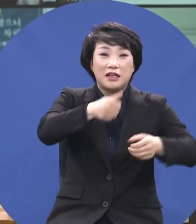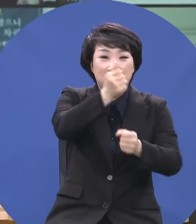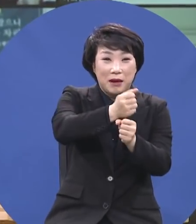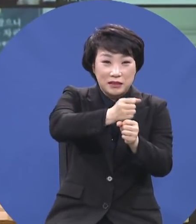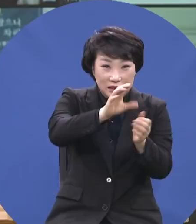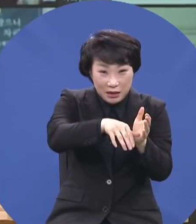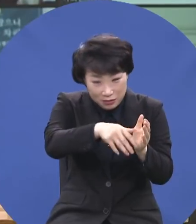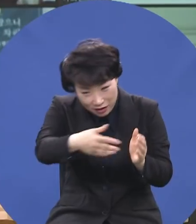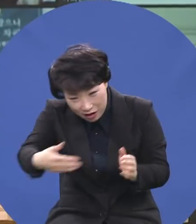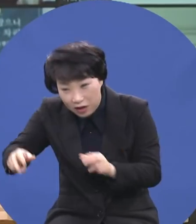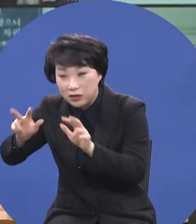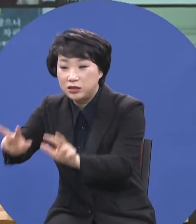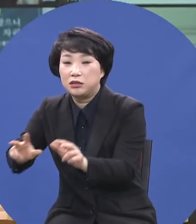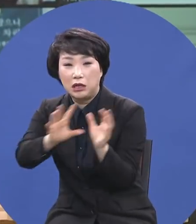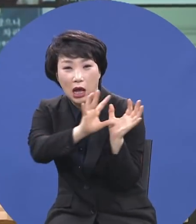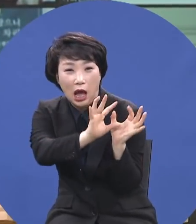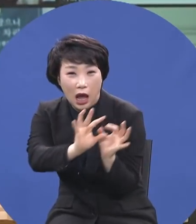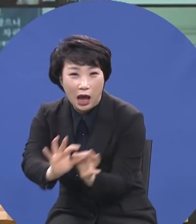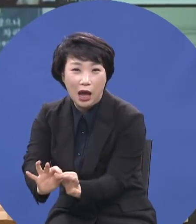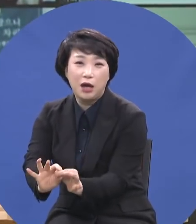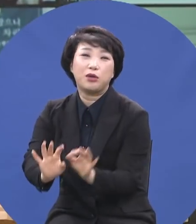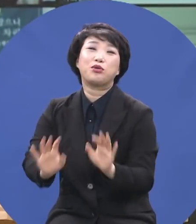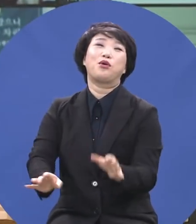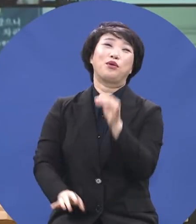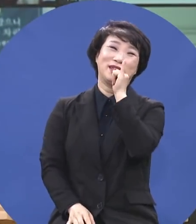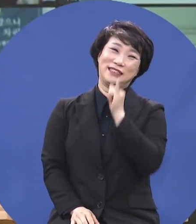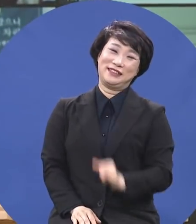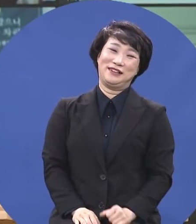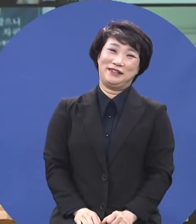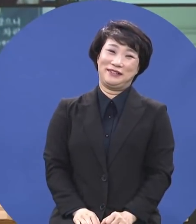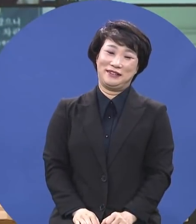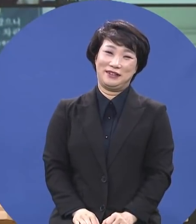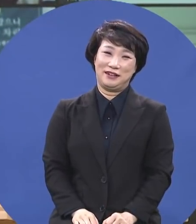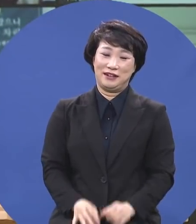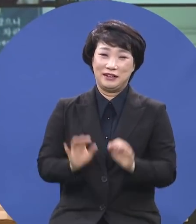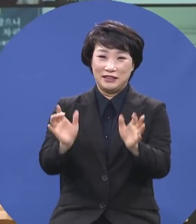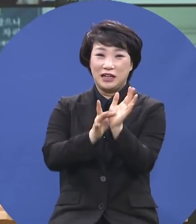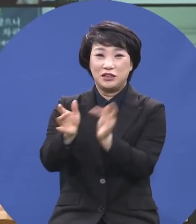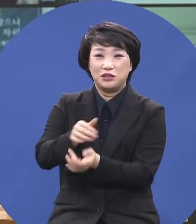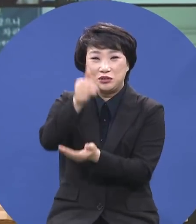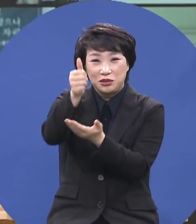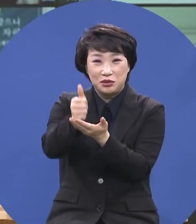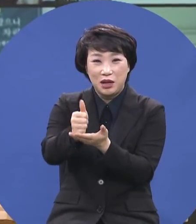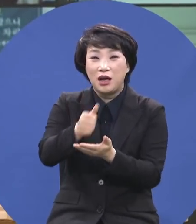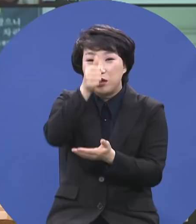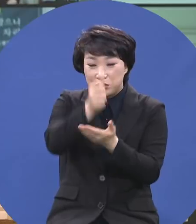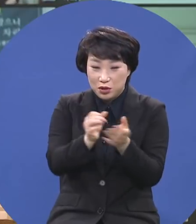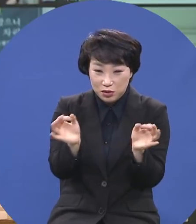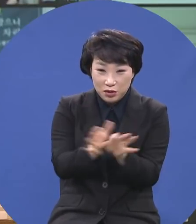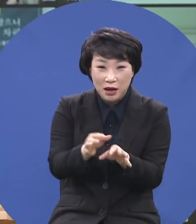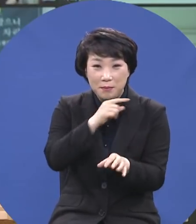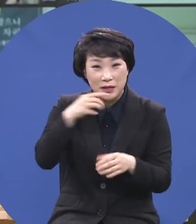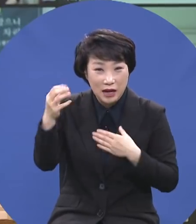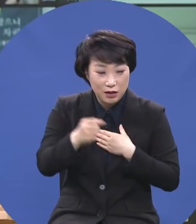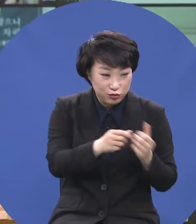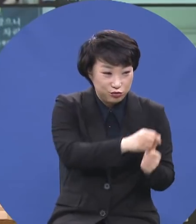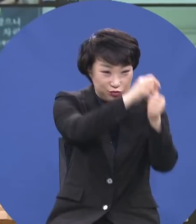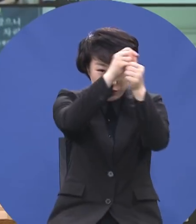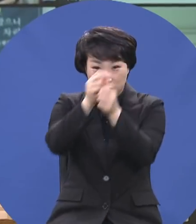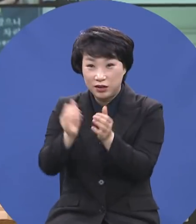태초부터 지금까지 이어오고 있으나 예수 그리스도의 속죄의 피로